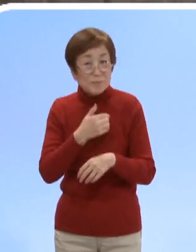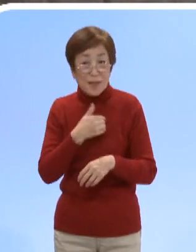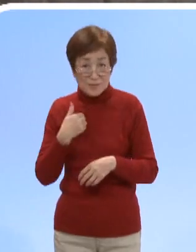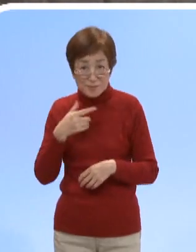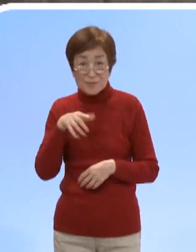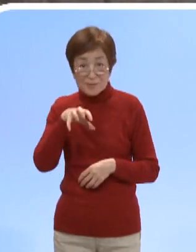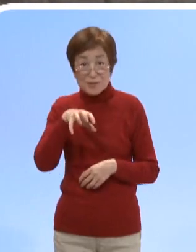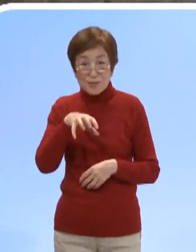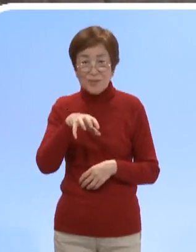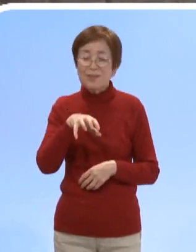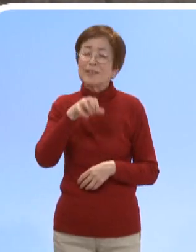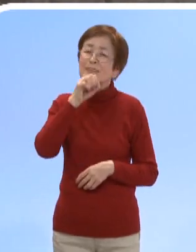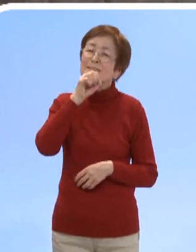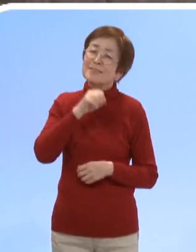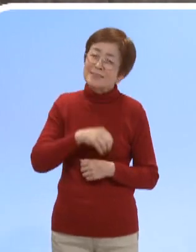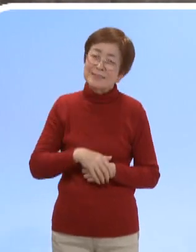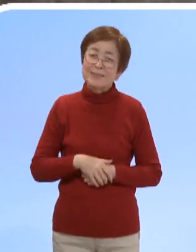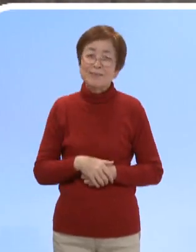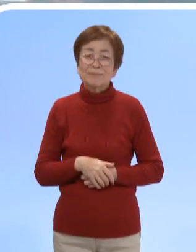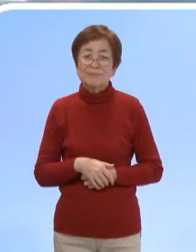そうですね。